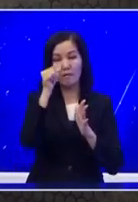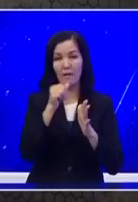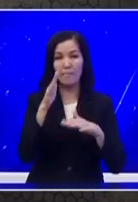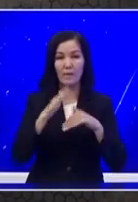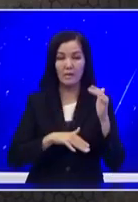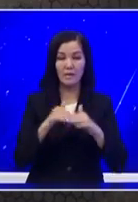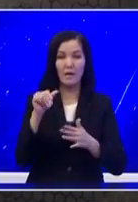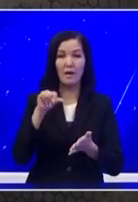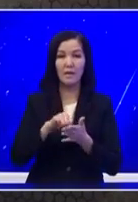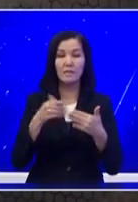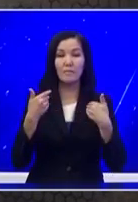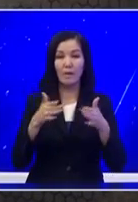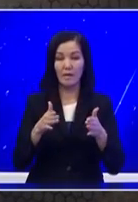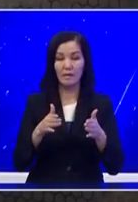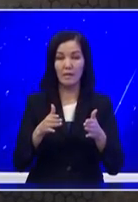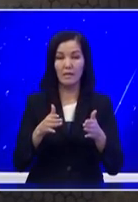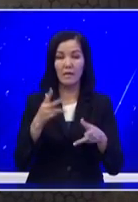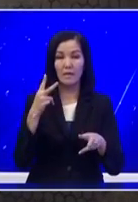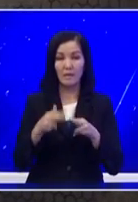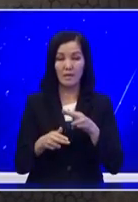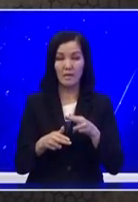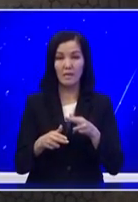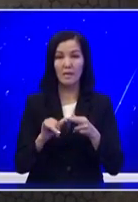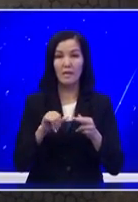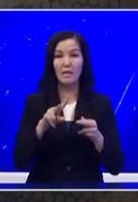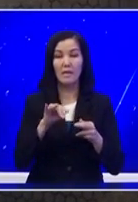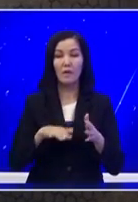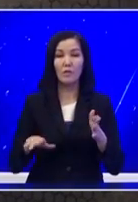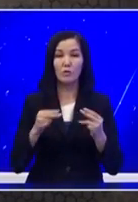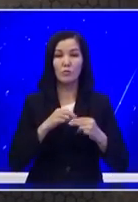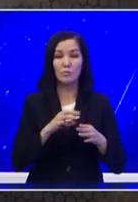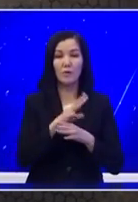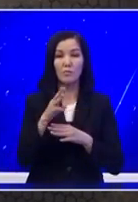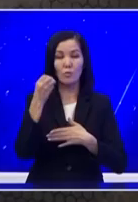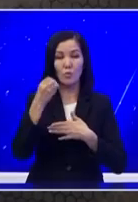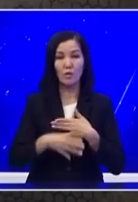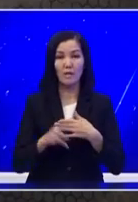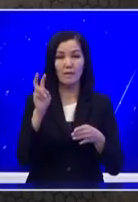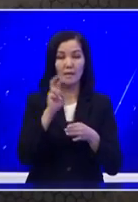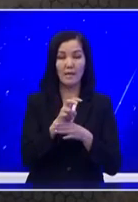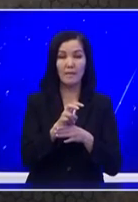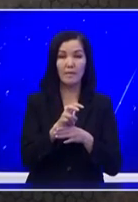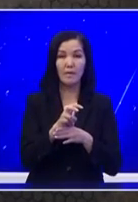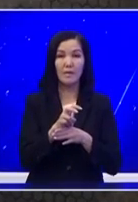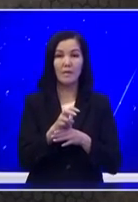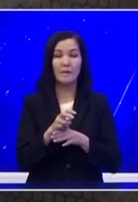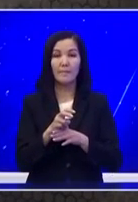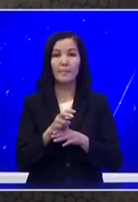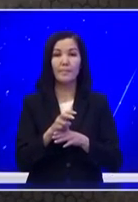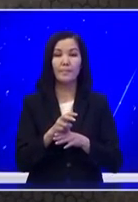тәжірибесін аяқтаған соң мені осы Іле аудан жұмыспен қамту орталығына келіп, тұжырымдамадан